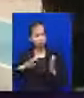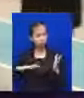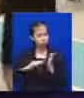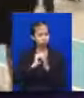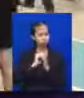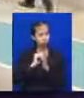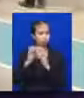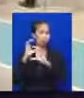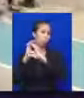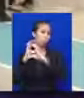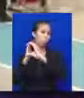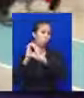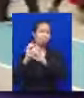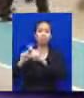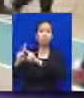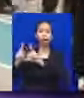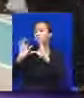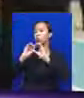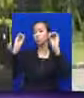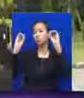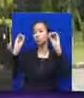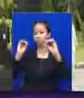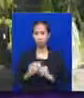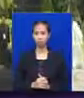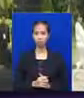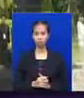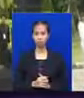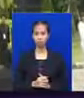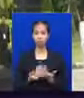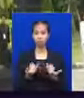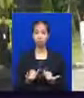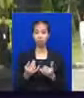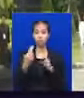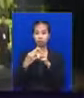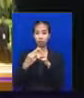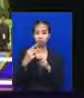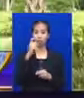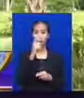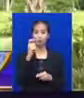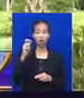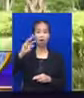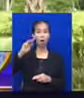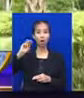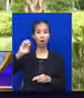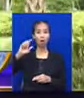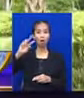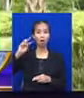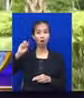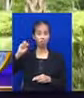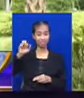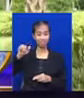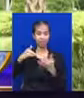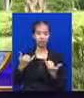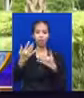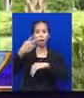รถโดยสารสาธารณะให้เป็น0ค่ะนายออมสินชีวพฤกษ์รัฐมนตรีช่วยว่าการกระทรวงคมนาคมเป็นประธ